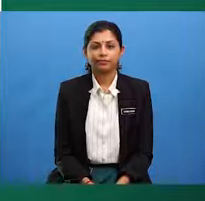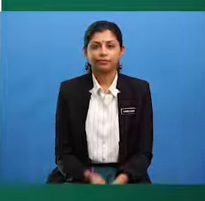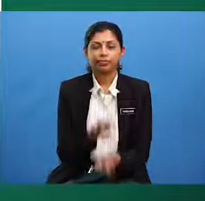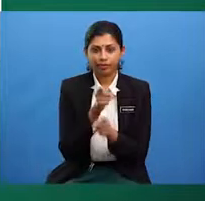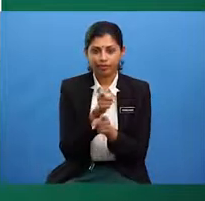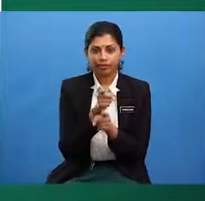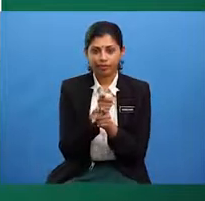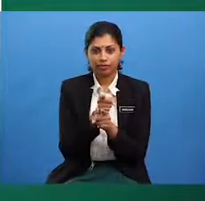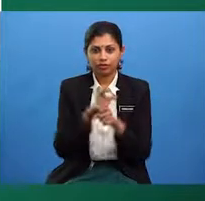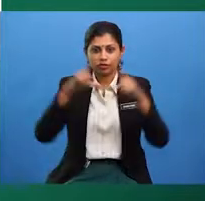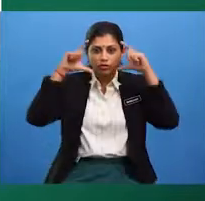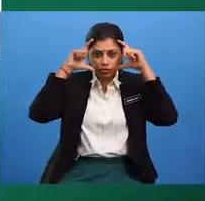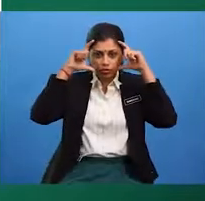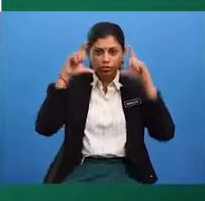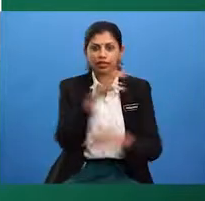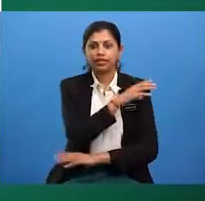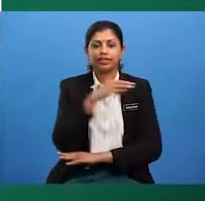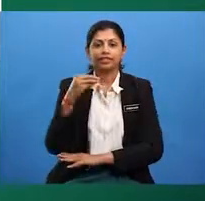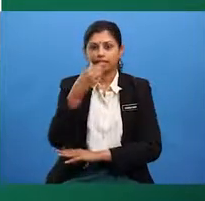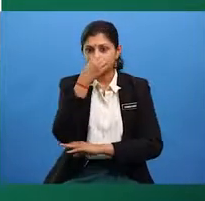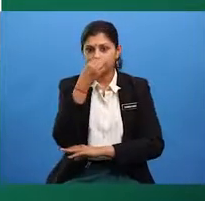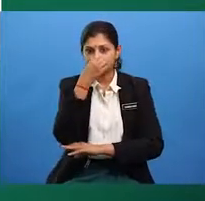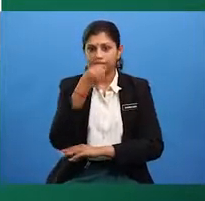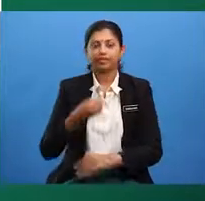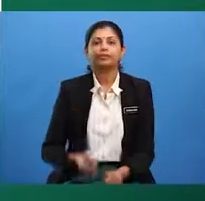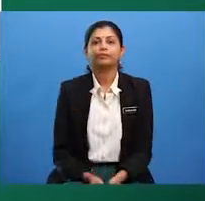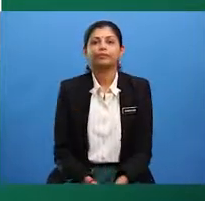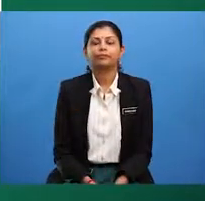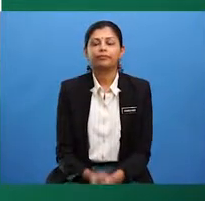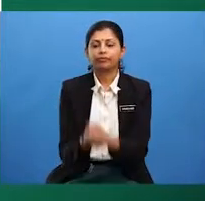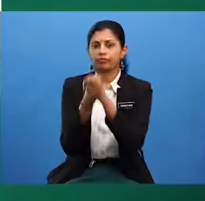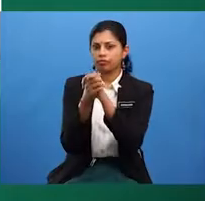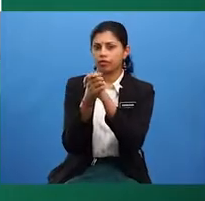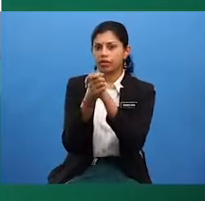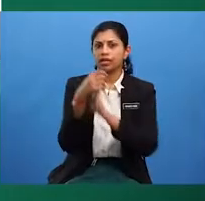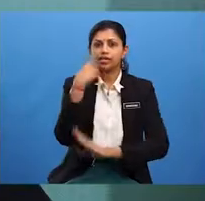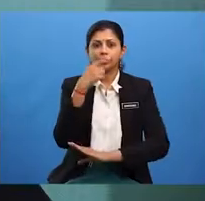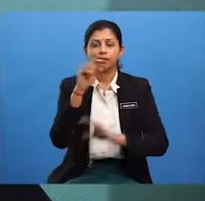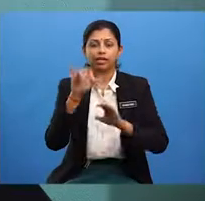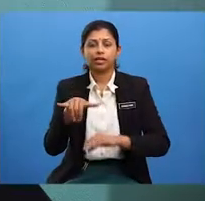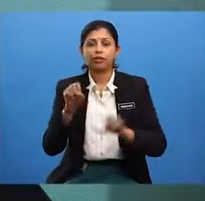Betul tu, tudung sutera dan sapu tangan sutera. Tahniah murid-murid yang berjaya.